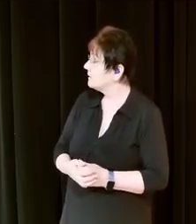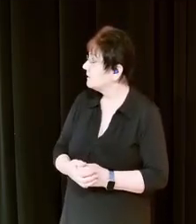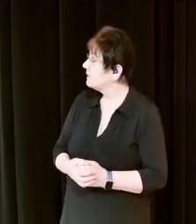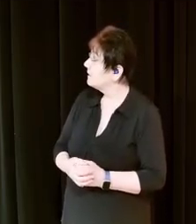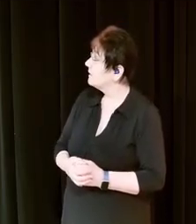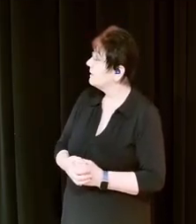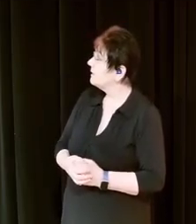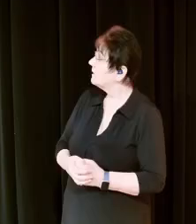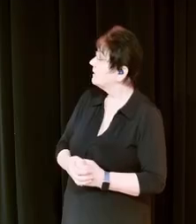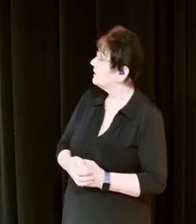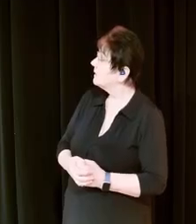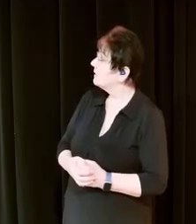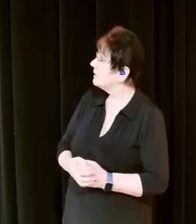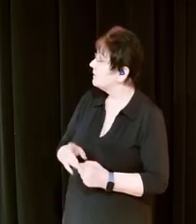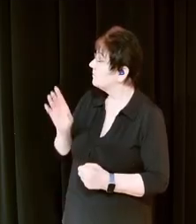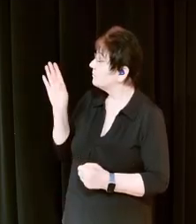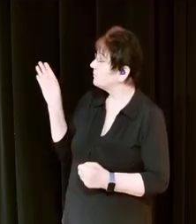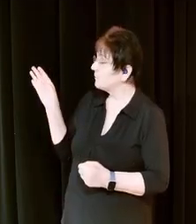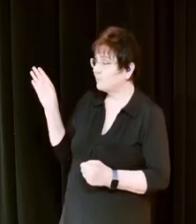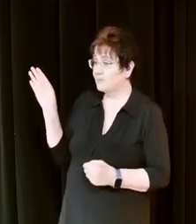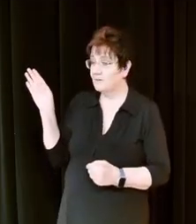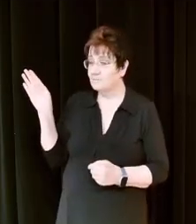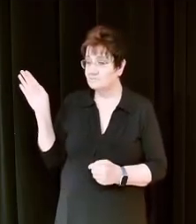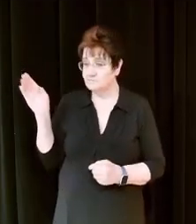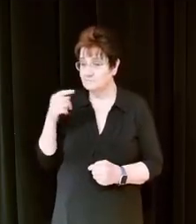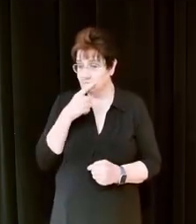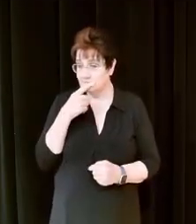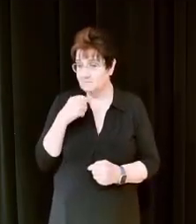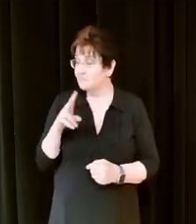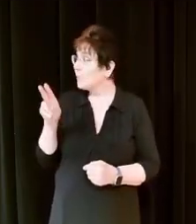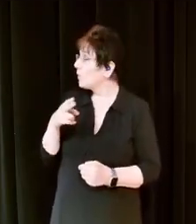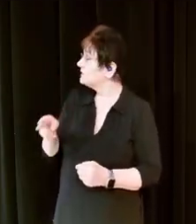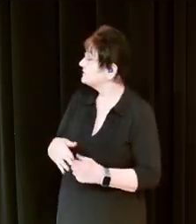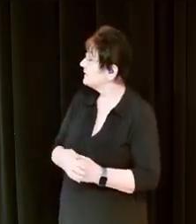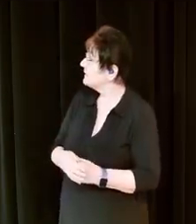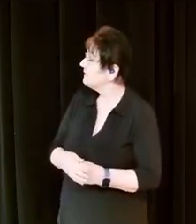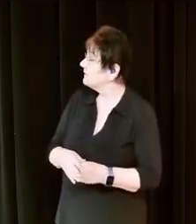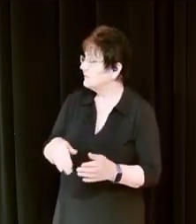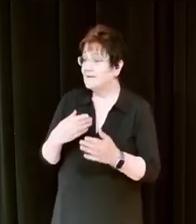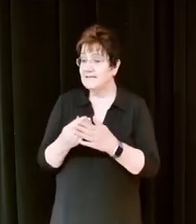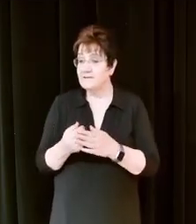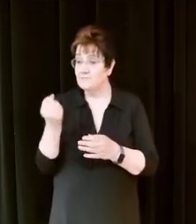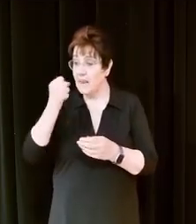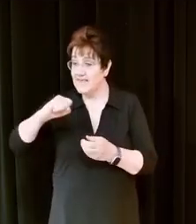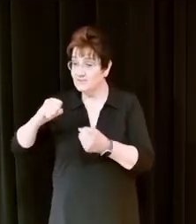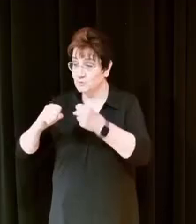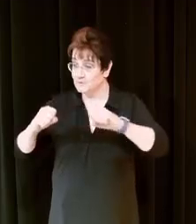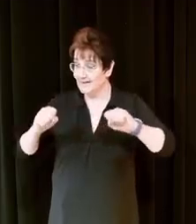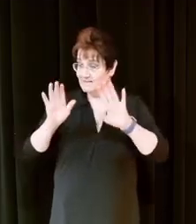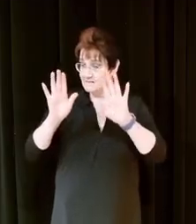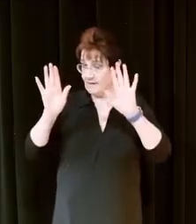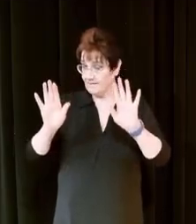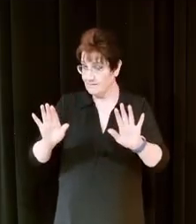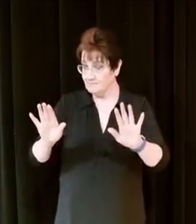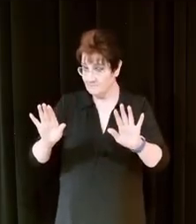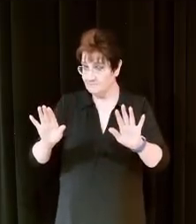Hier, ne? Das, genau. Da gibt es eine linke und eine rechte Seite. Ziemlich eindeutig,